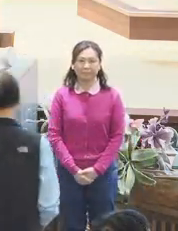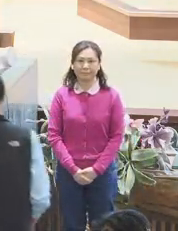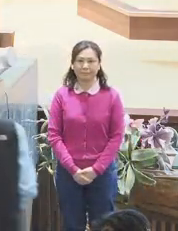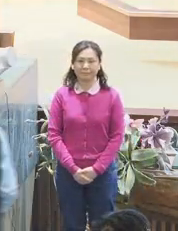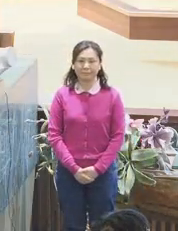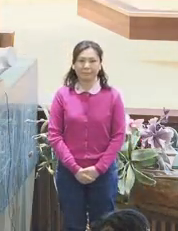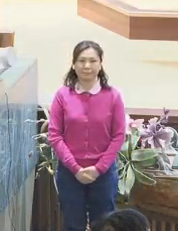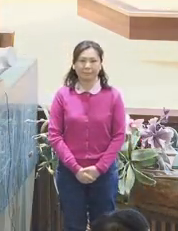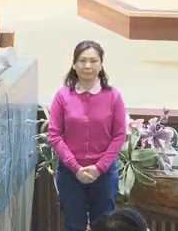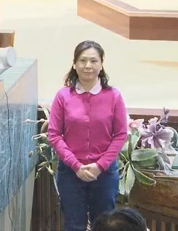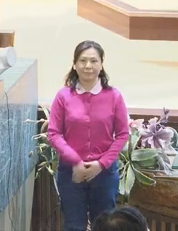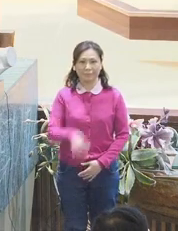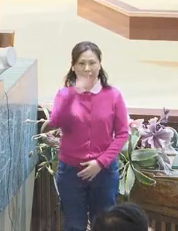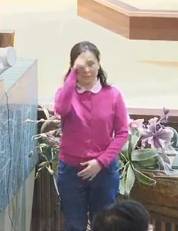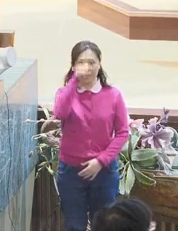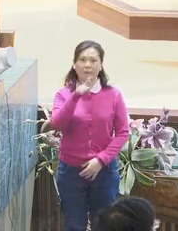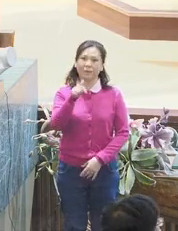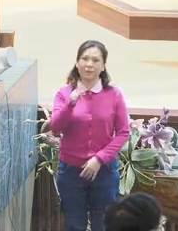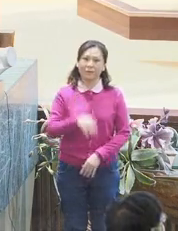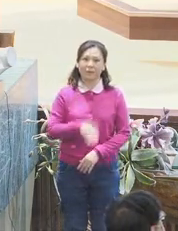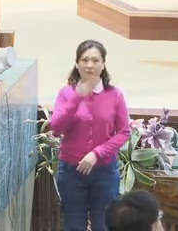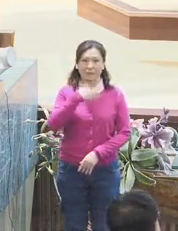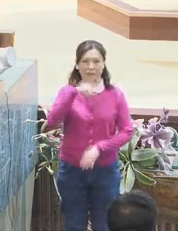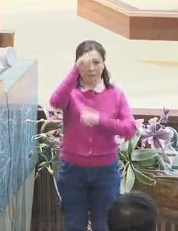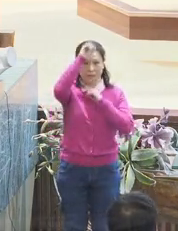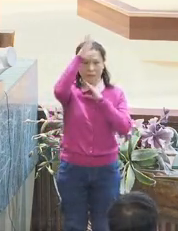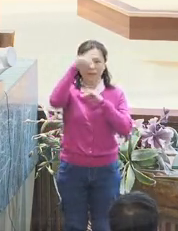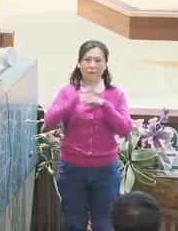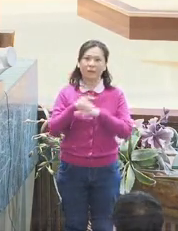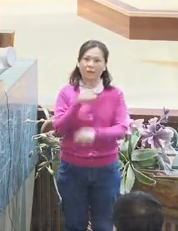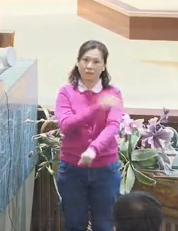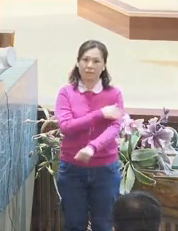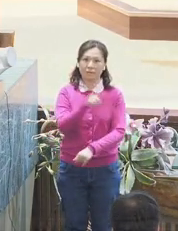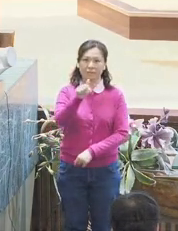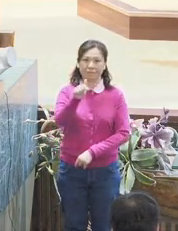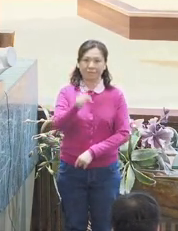那还有黄焕章老师、唐凤跟顺林。